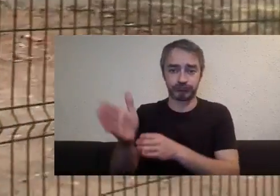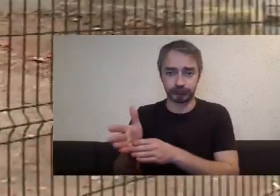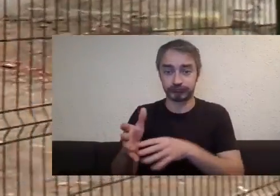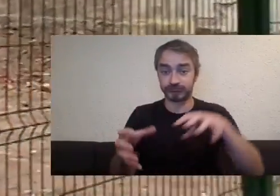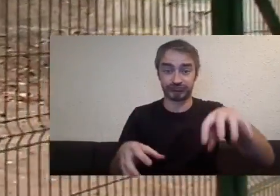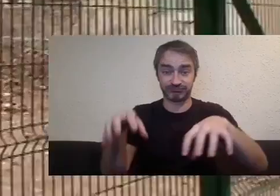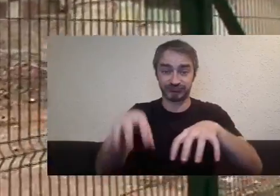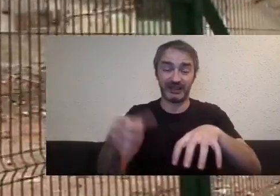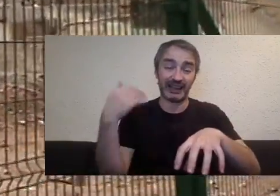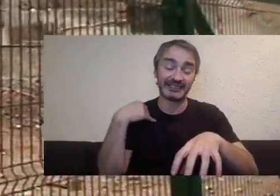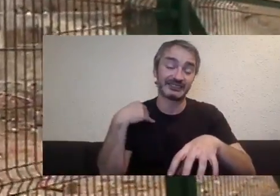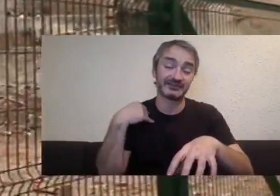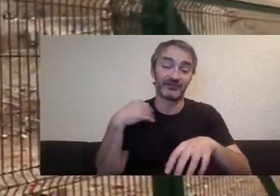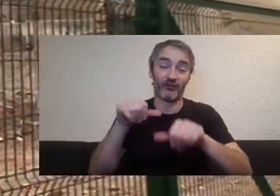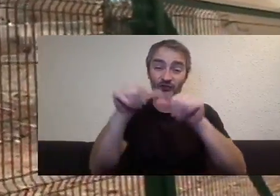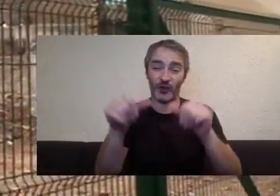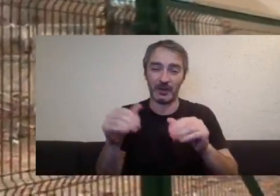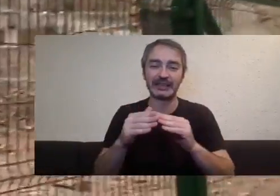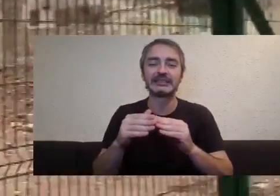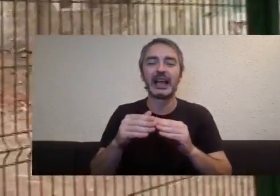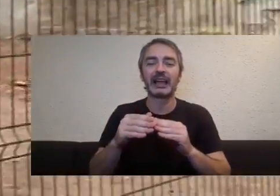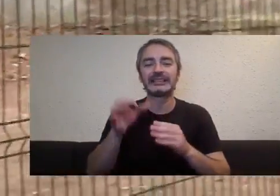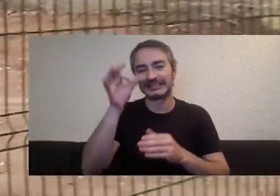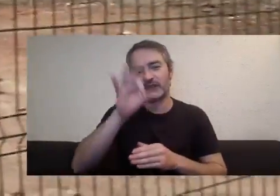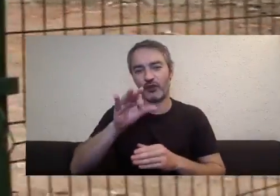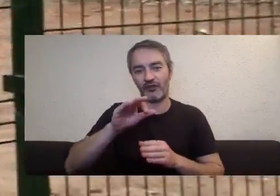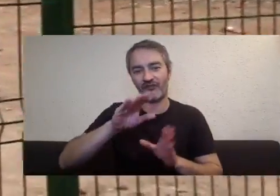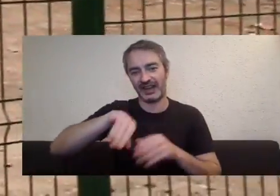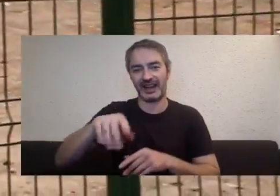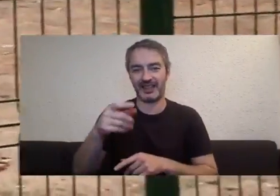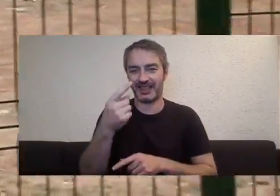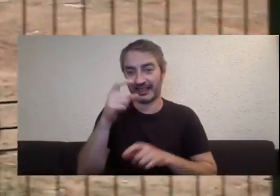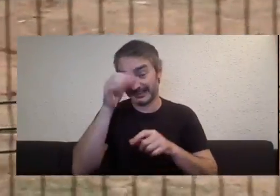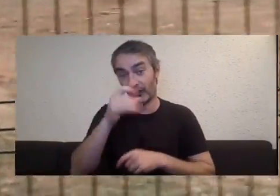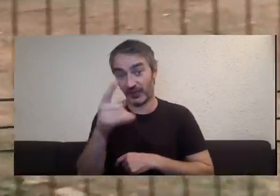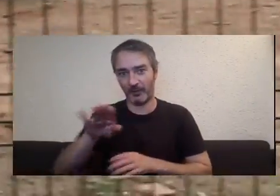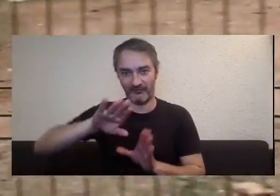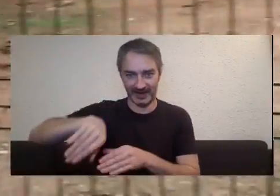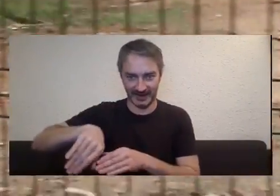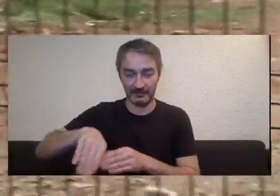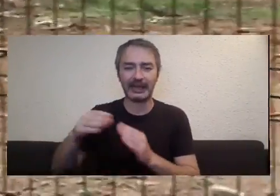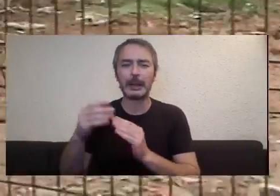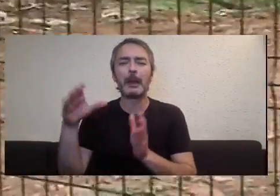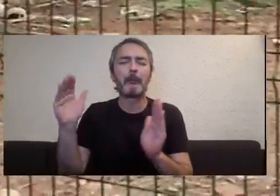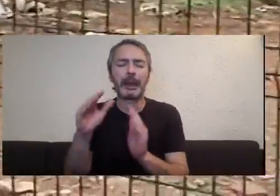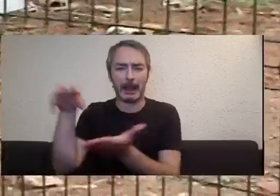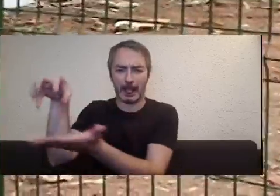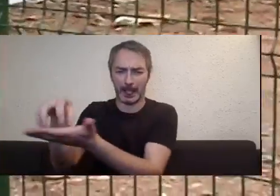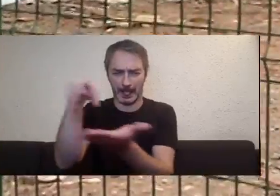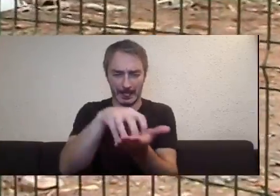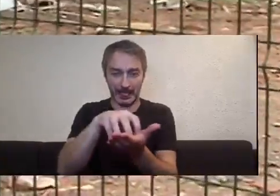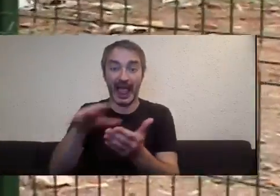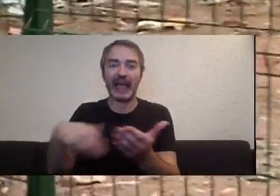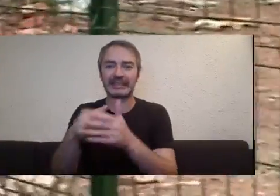cases adosades, típiques dels obrers de finals del 19, aquests de dos pisets, molt esteses, molt petites, però